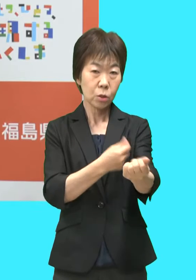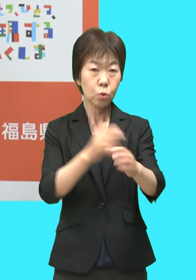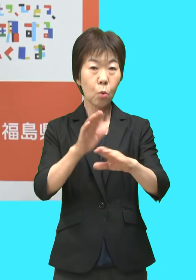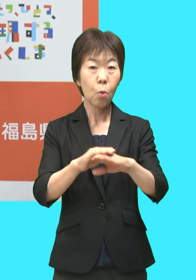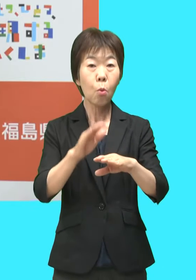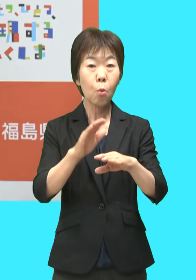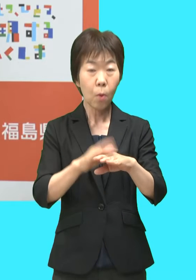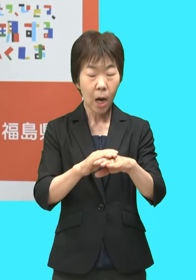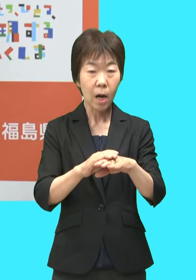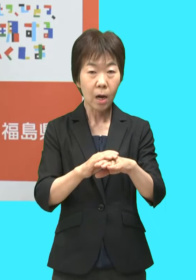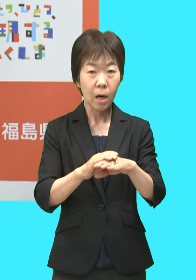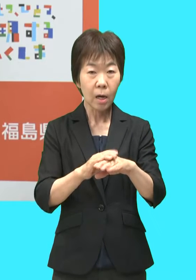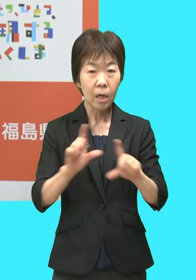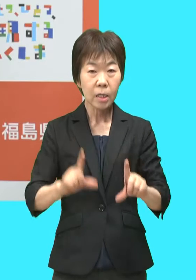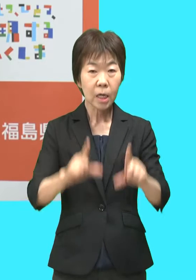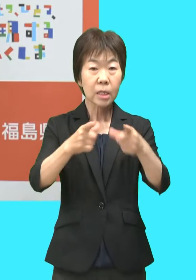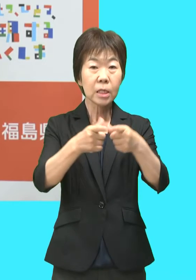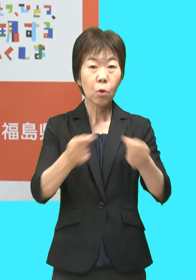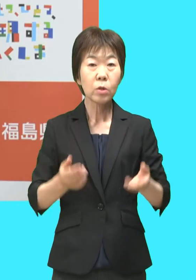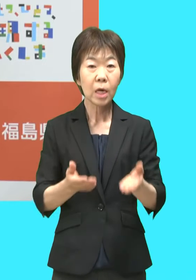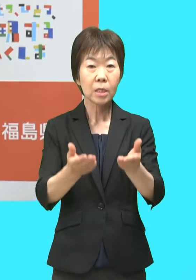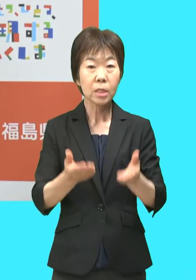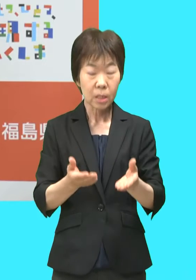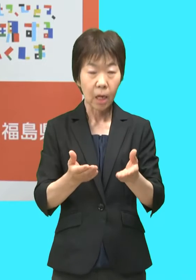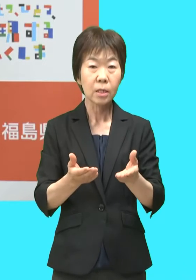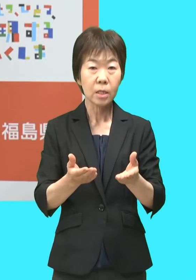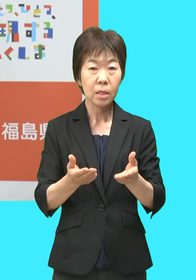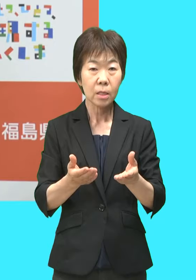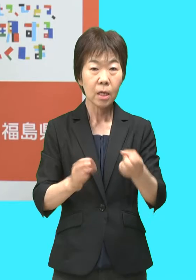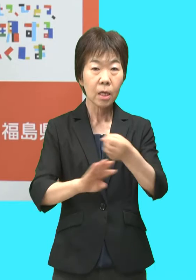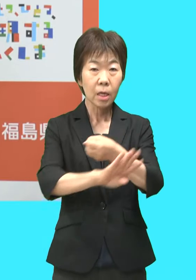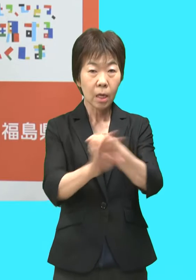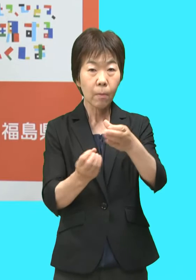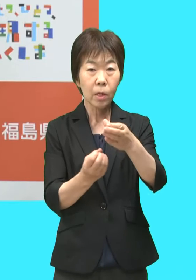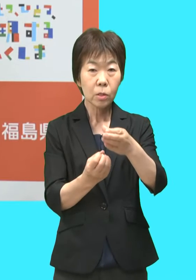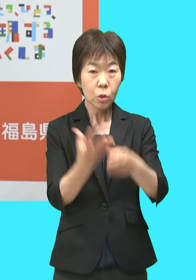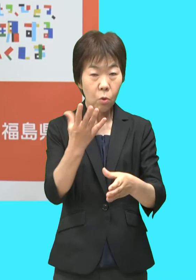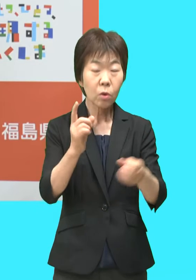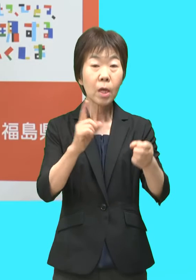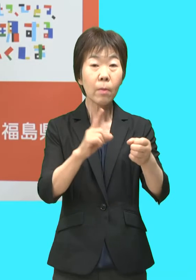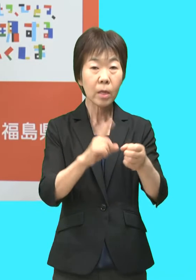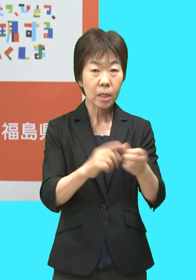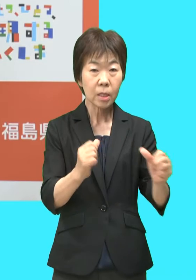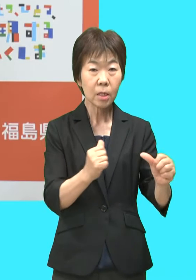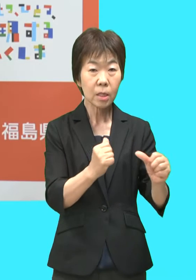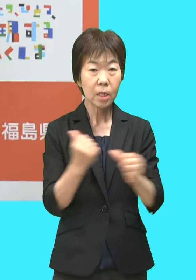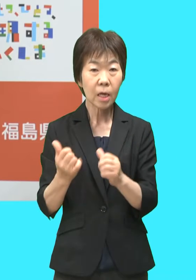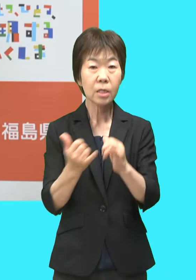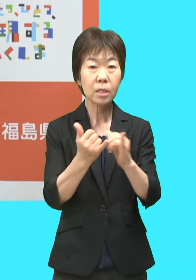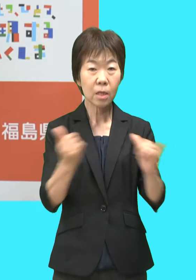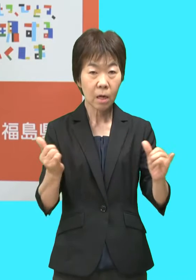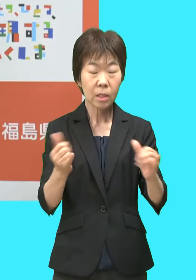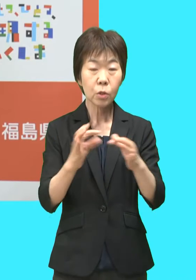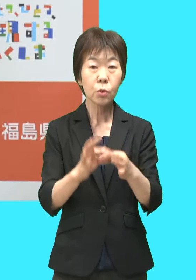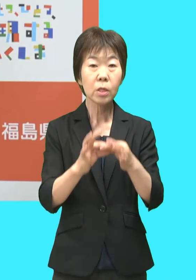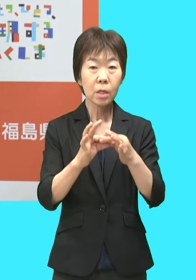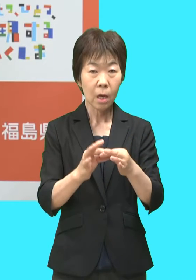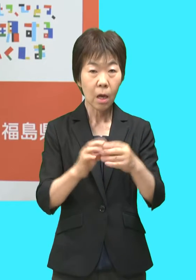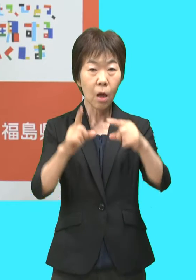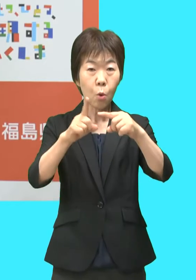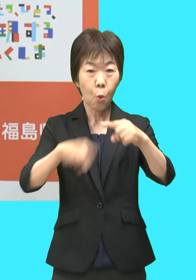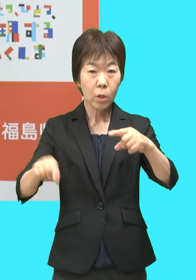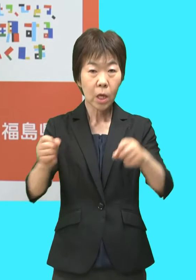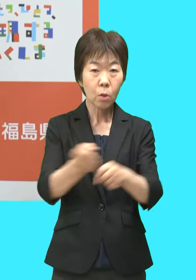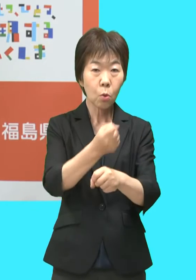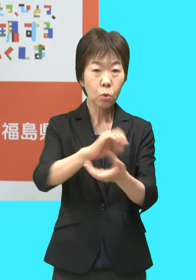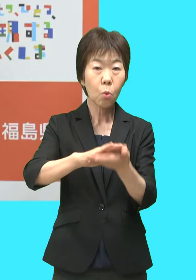はこの東日本大震災および原発事故によって避難されている方々について厚生